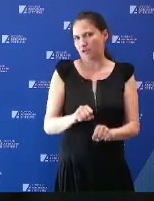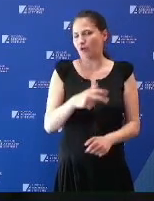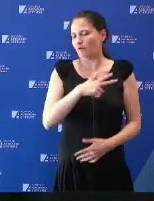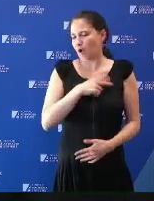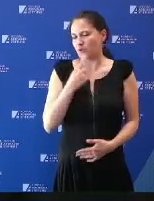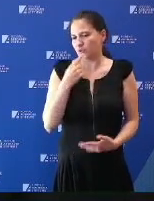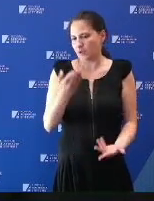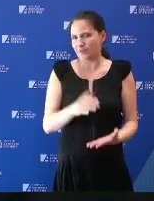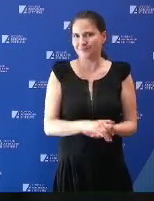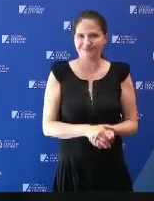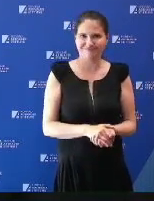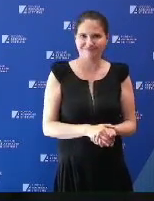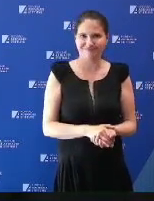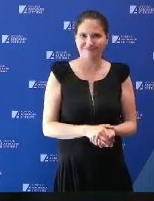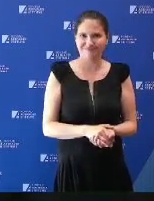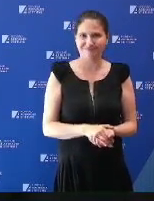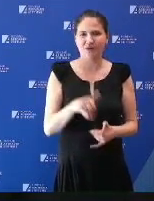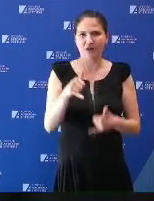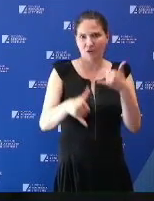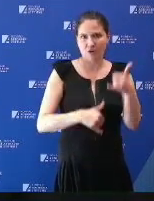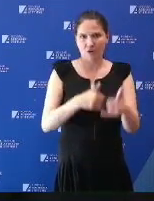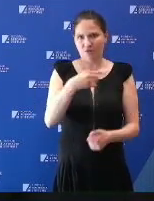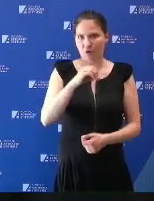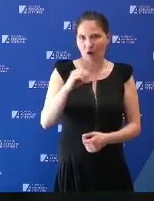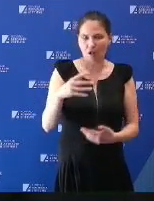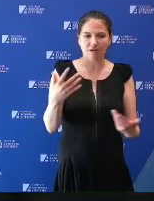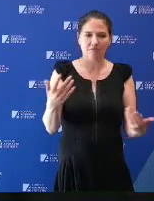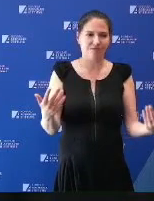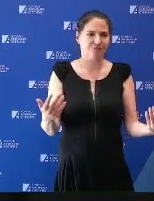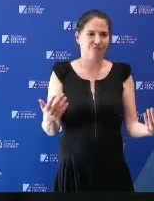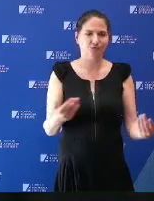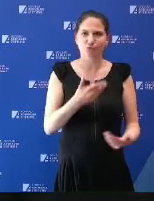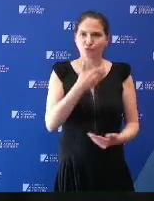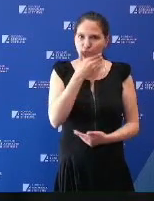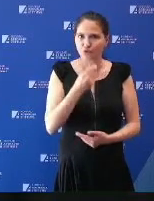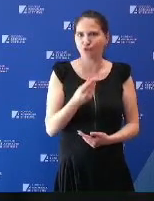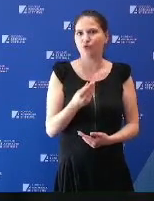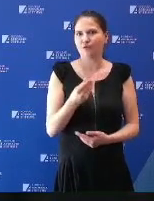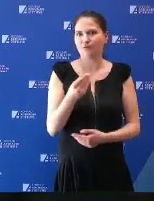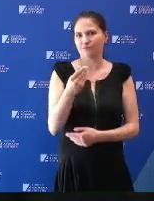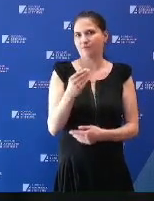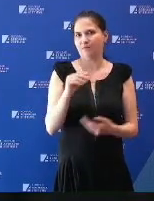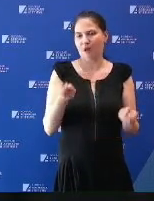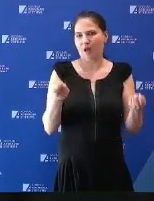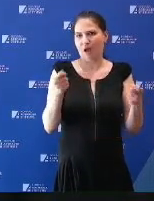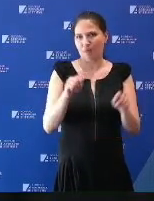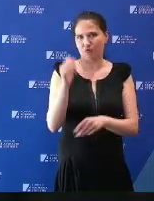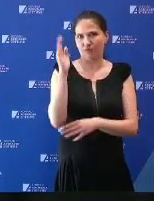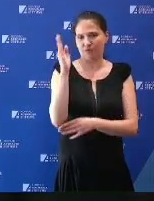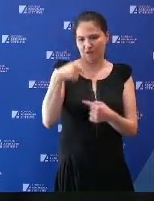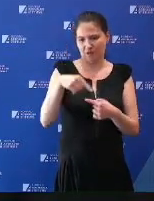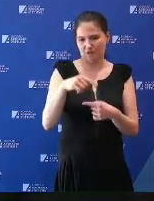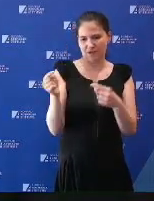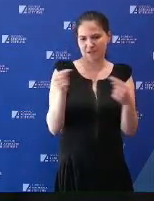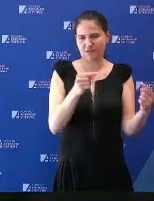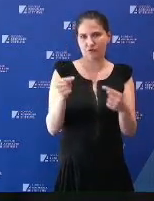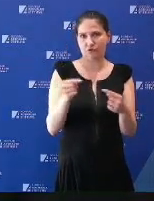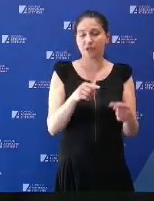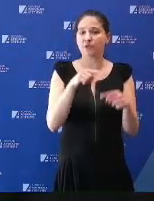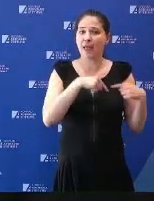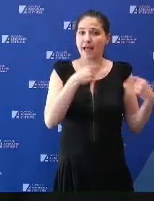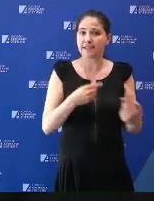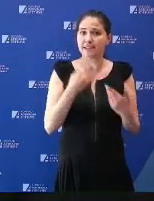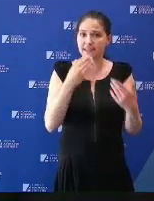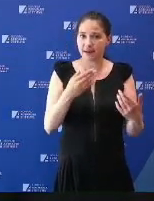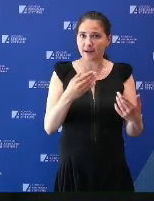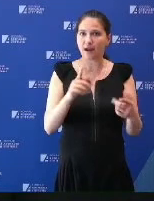nochmal angreifen. Frau Gold, da haben Sie schon ein Statement gegeben für die Diskussion, die wir gleich noch führen werden. Ganz herzlichen Dank an Sie, an